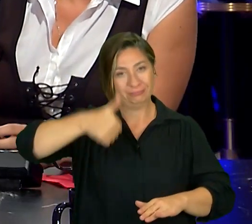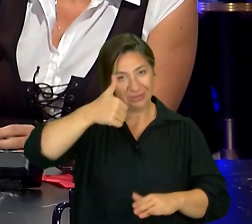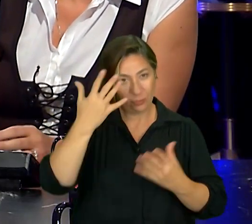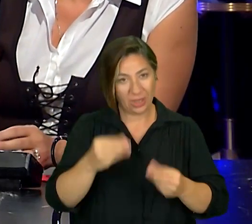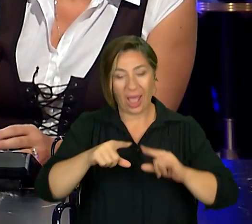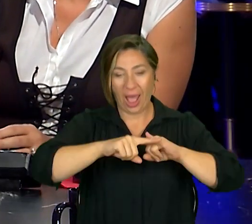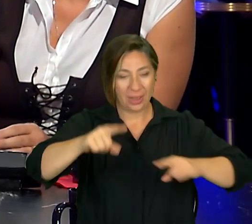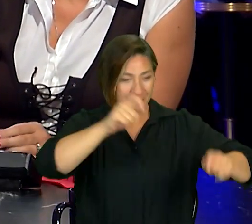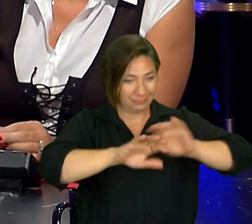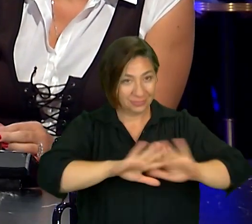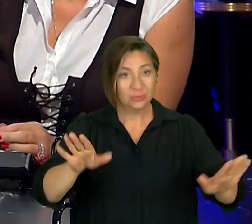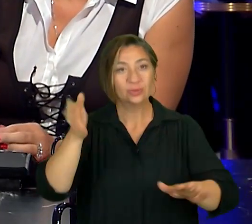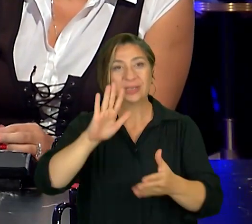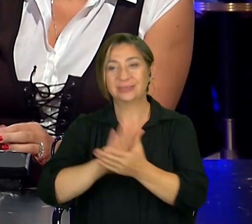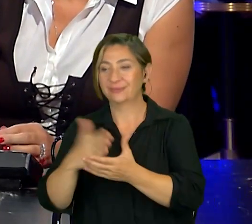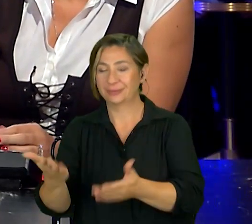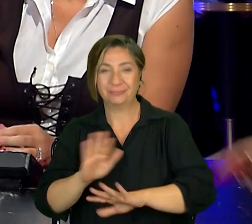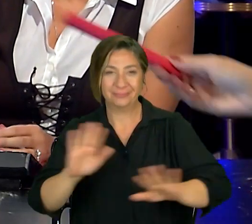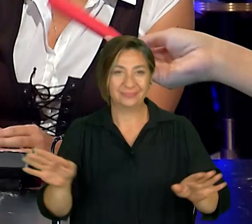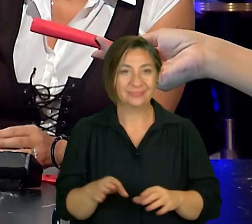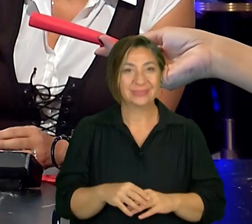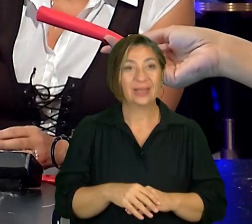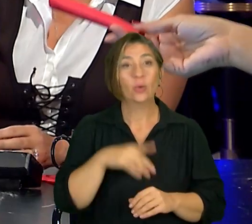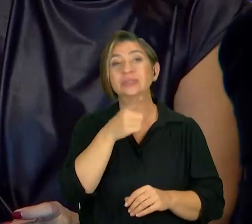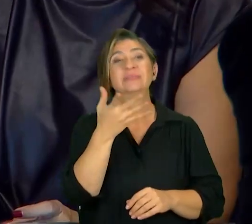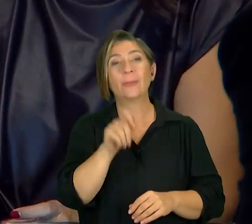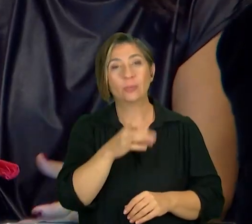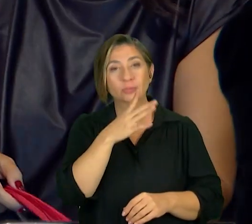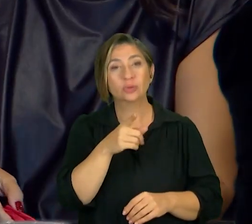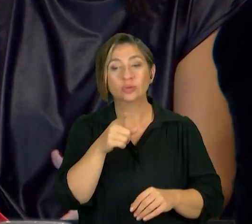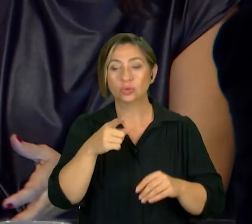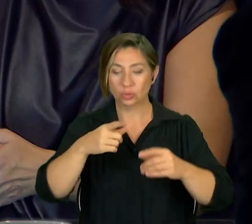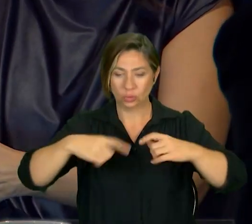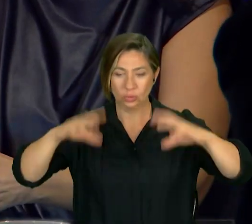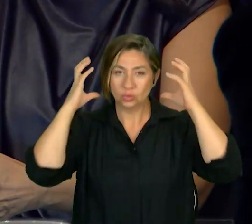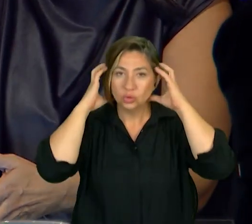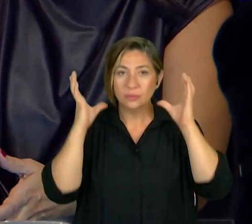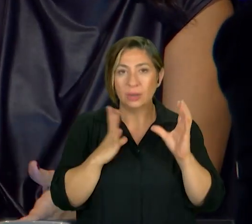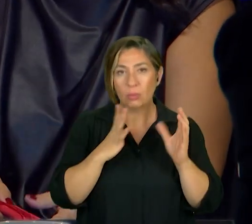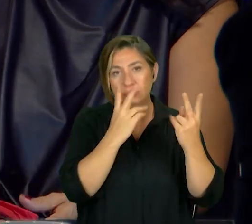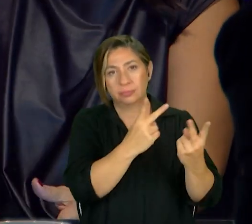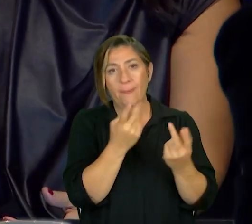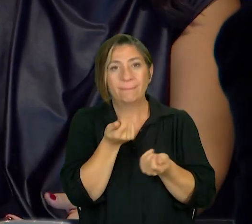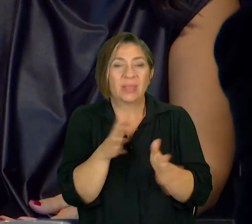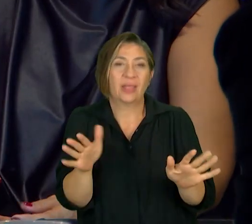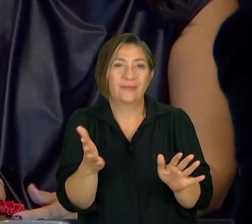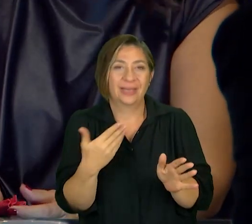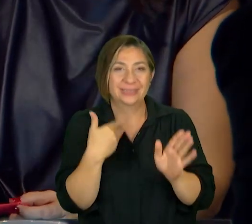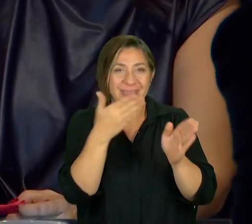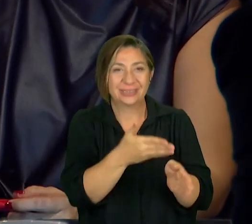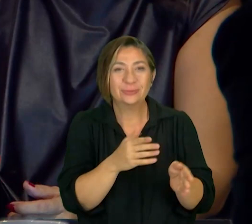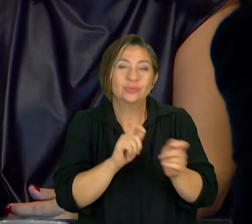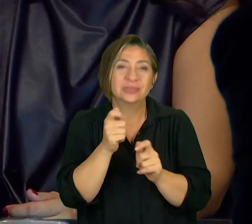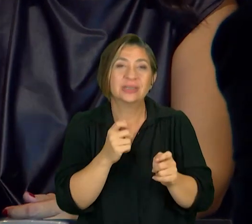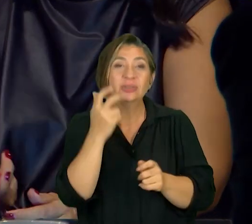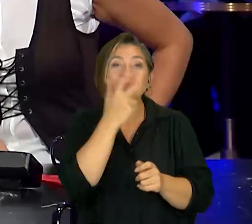oldum. Halı sahayı yaptım. Ondan sonra ayrıldım. Ama o şimdi görevim. Ne yapıyor biliyor musun? Diyor ki bak stüdyo var. İşte onun stüdyosu. Bedava kullanacağız